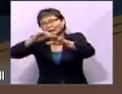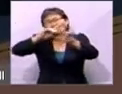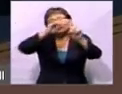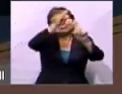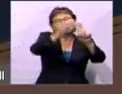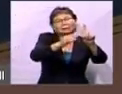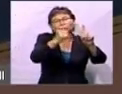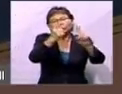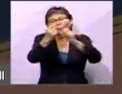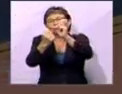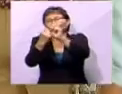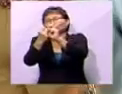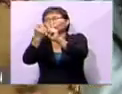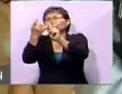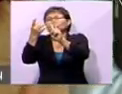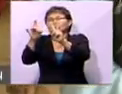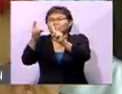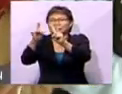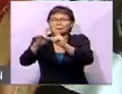1 Januari lalu.